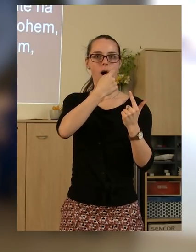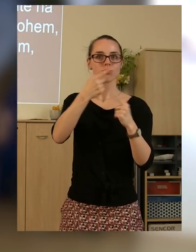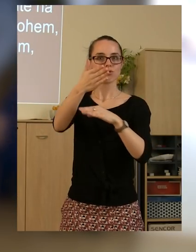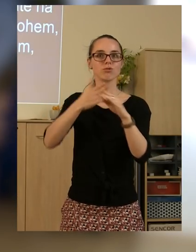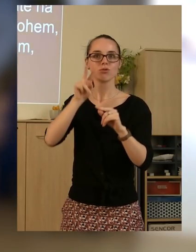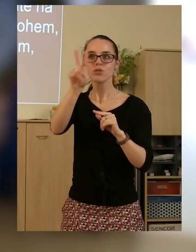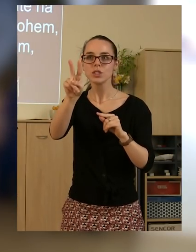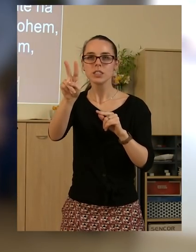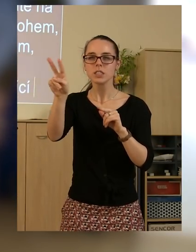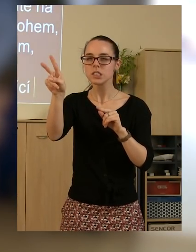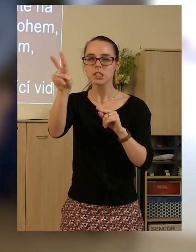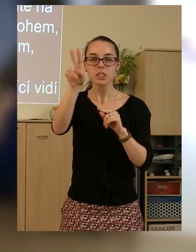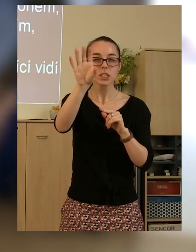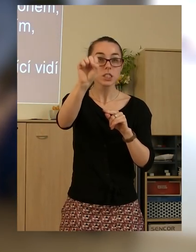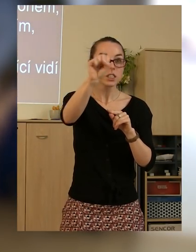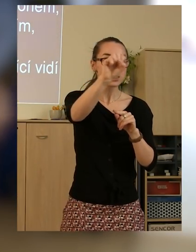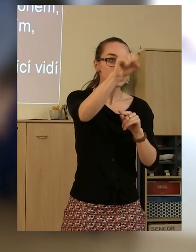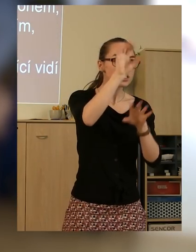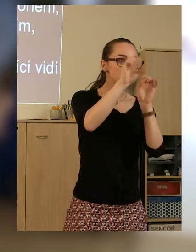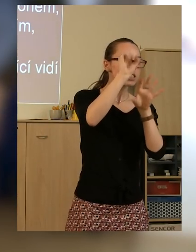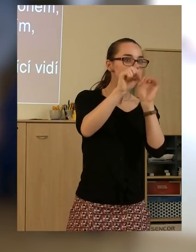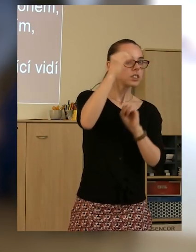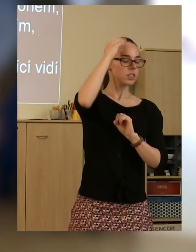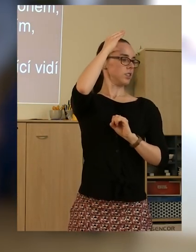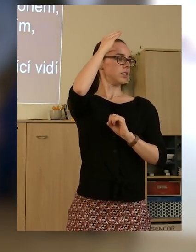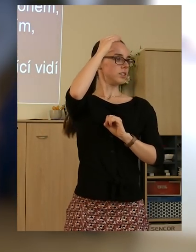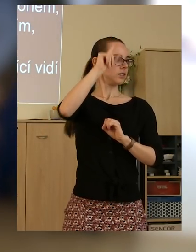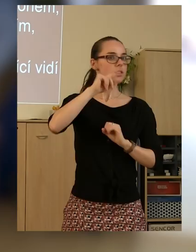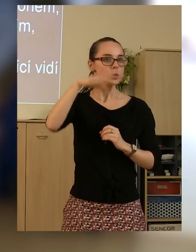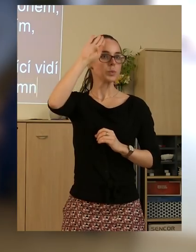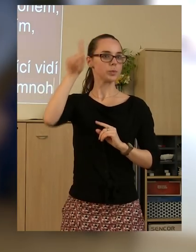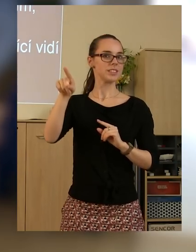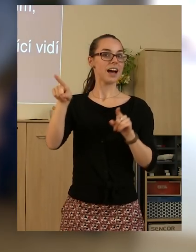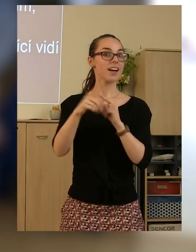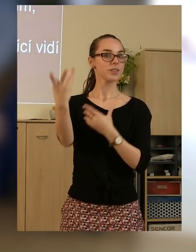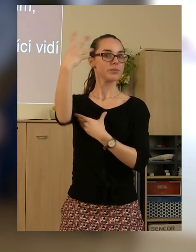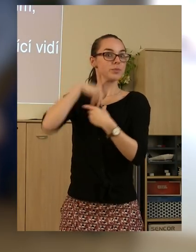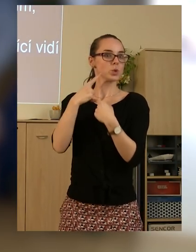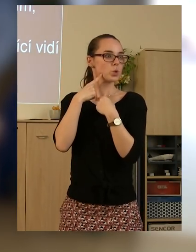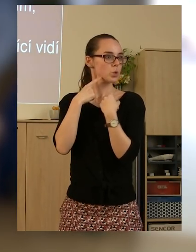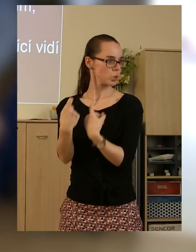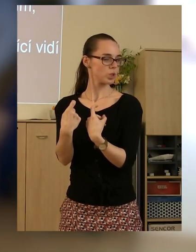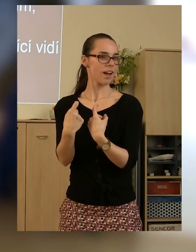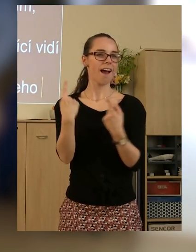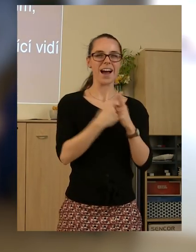má daleko větší sílu, mnohem více to dotýká jeho duše, než to, co vidí slyšící.